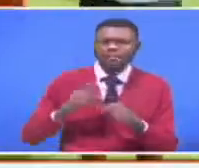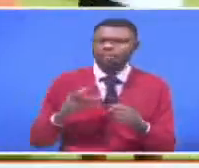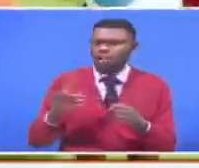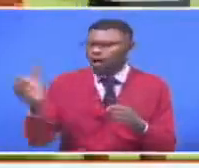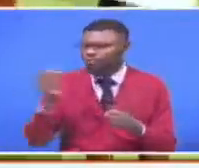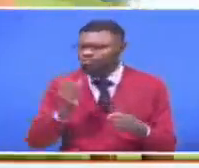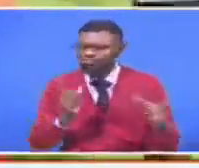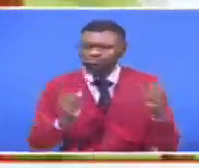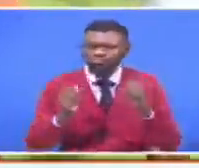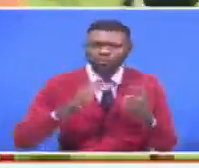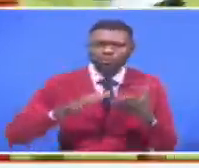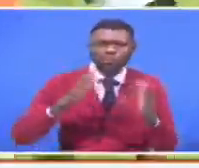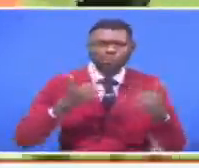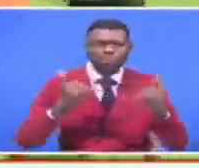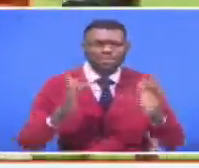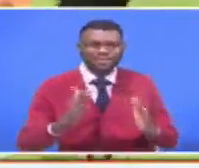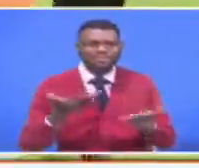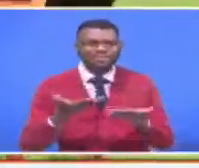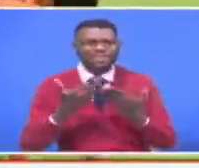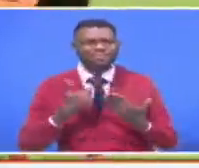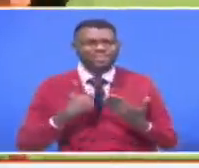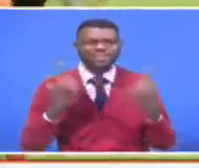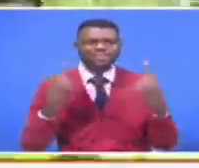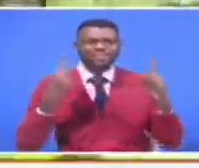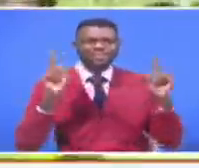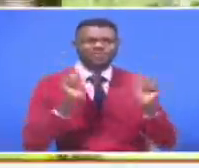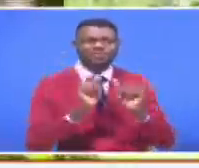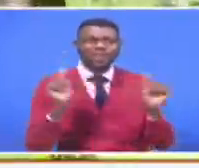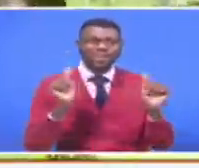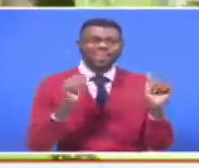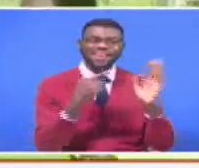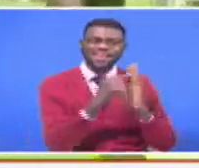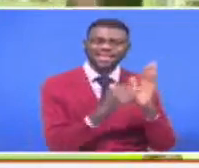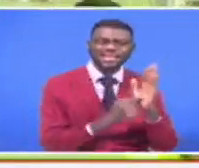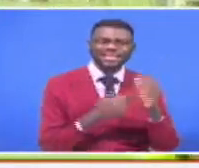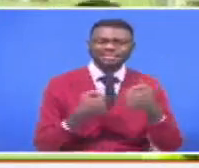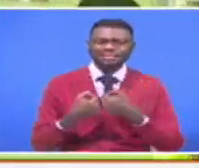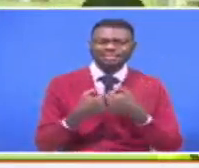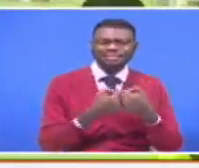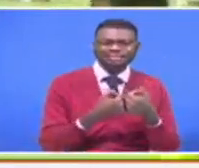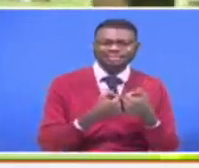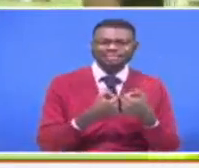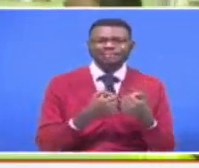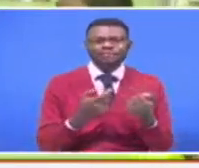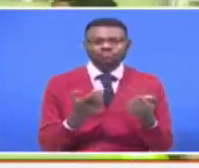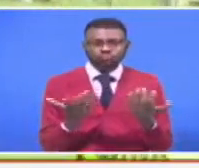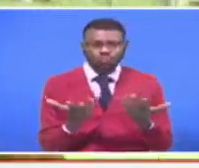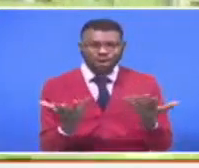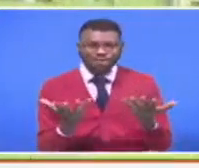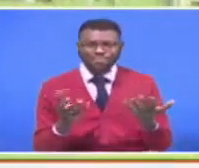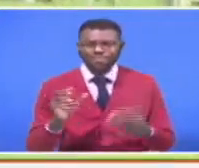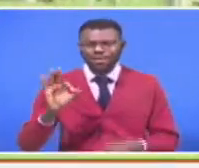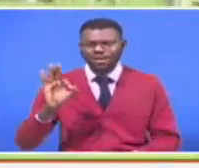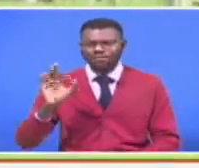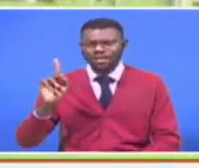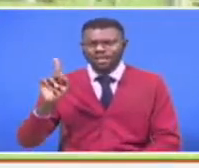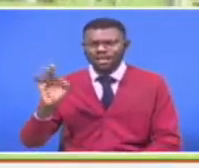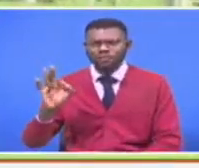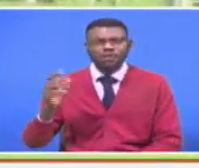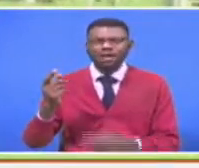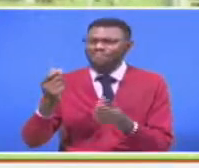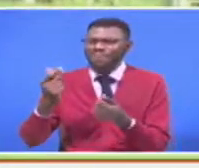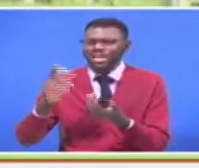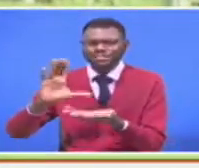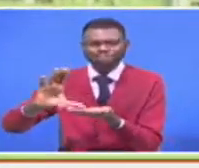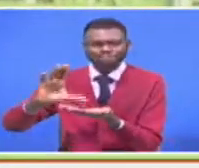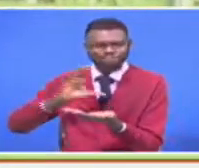so that I can perform in the league. Major challenges ni vile FKF haikuwa na enough financial